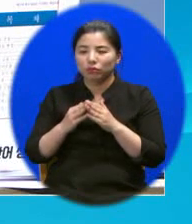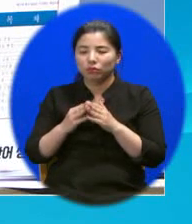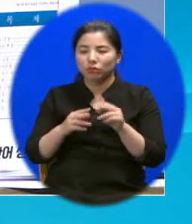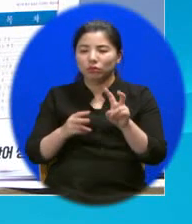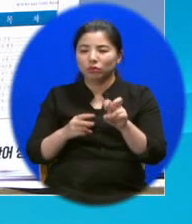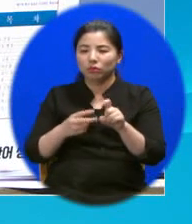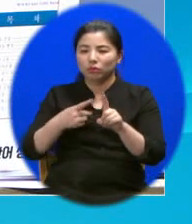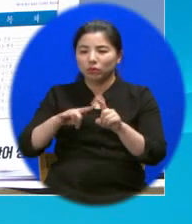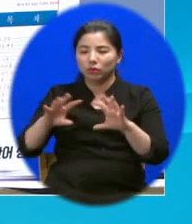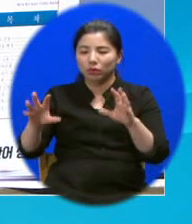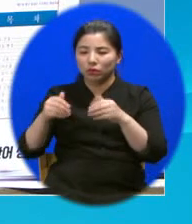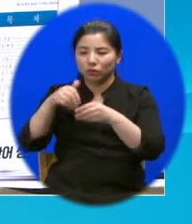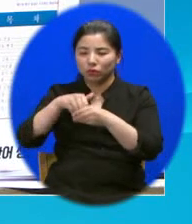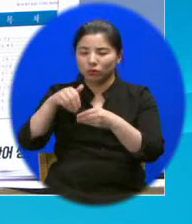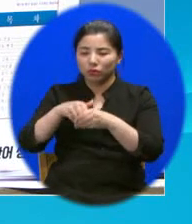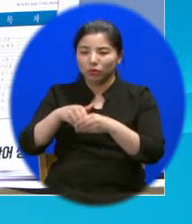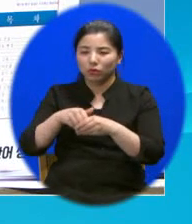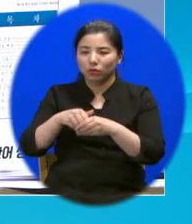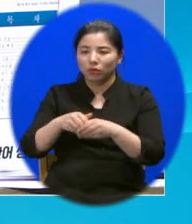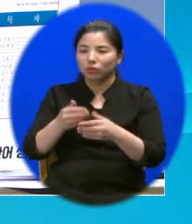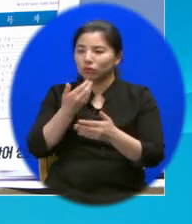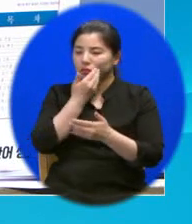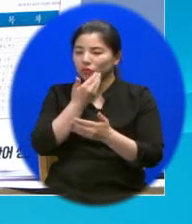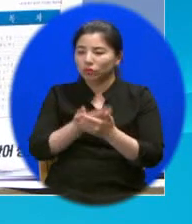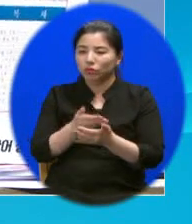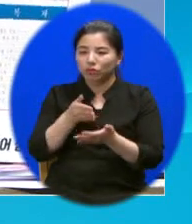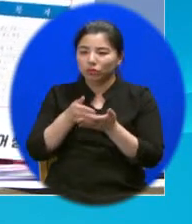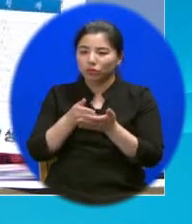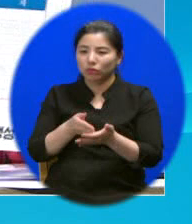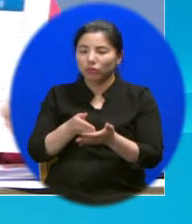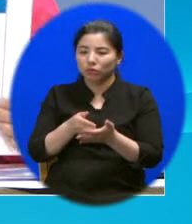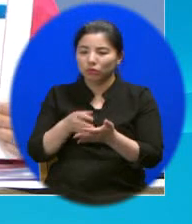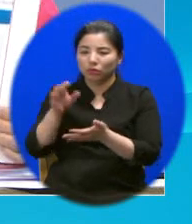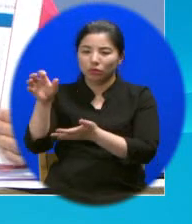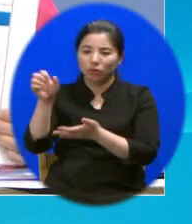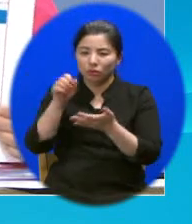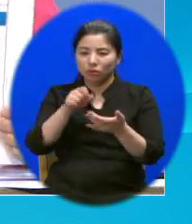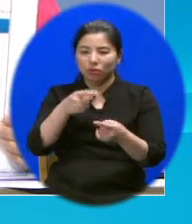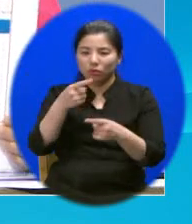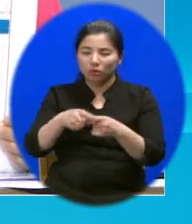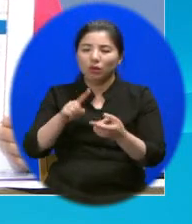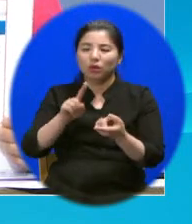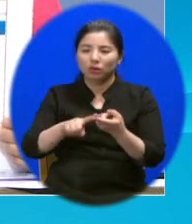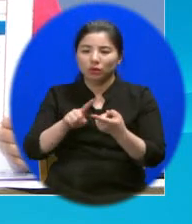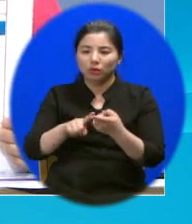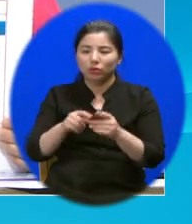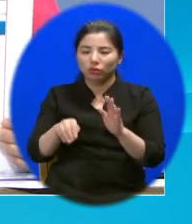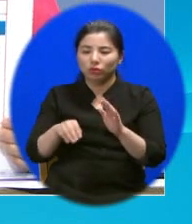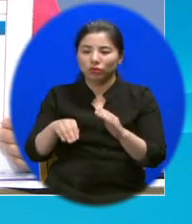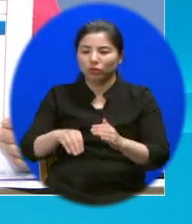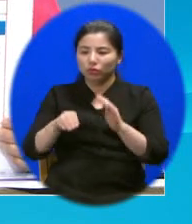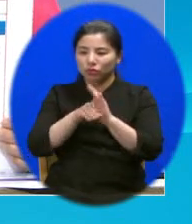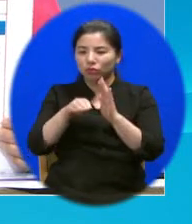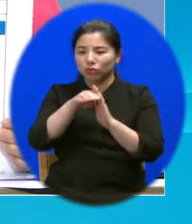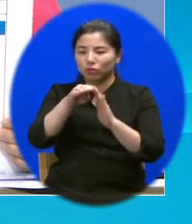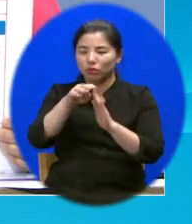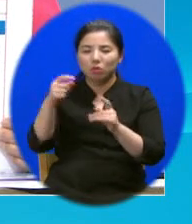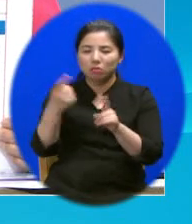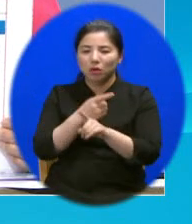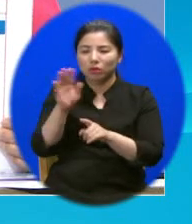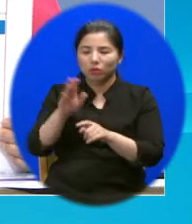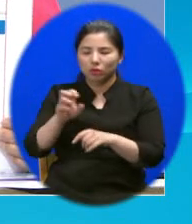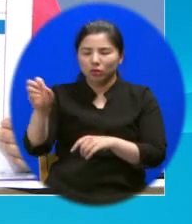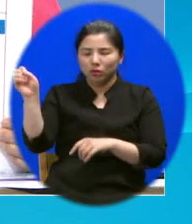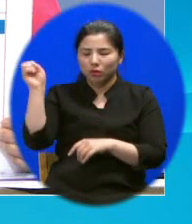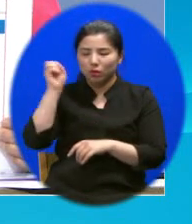21대 총설 음성군 주 현안 제공 자료 다 라는 문건을 바다가 그대로 옮겨 놓은 것에 순서 단박 9 이정도로